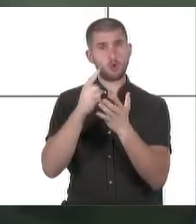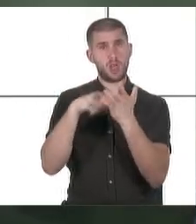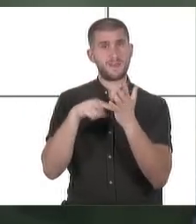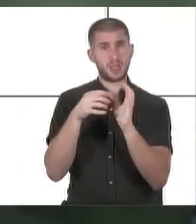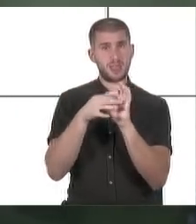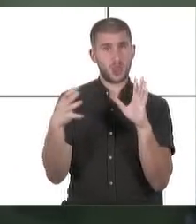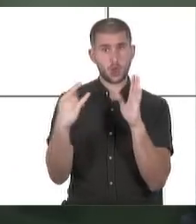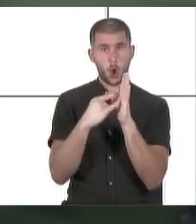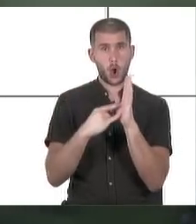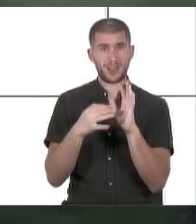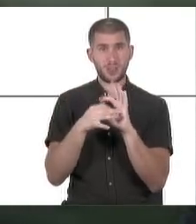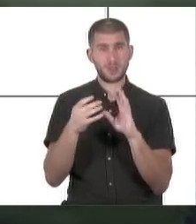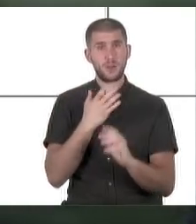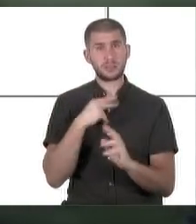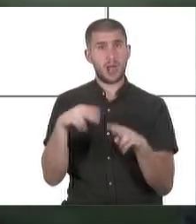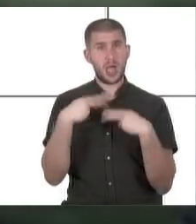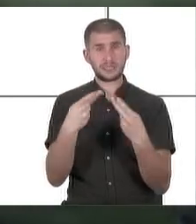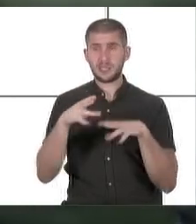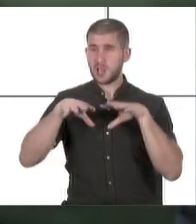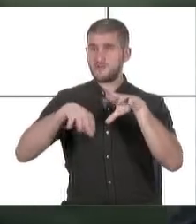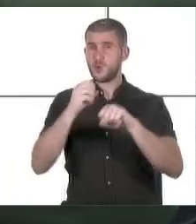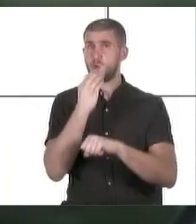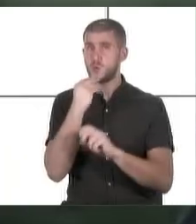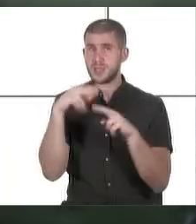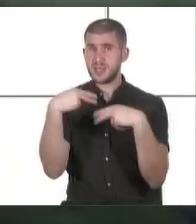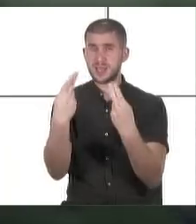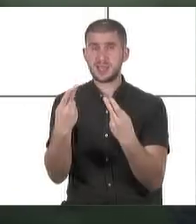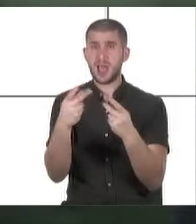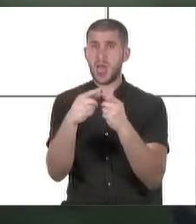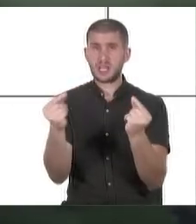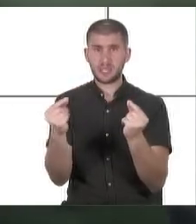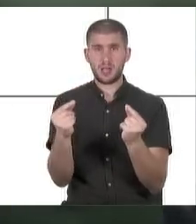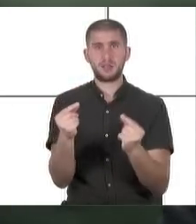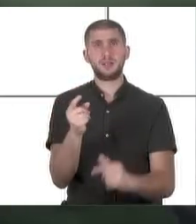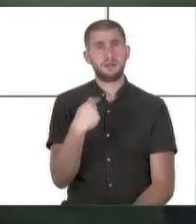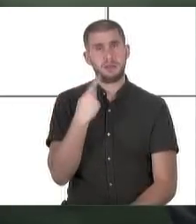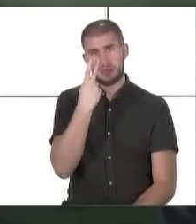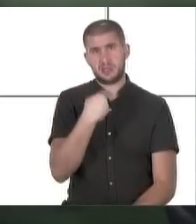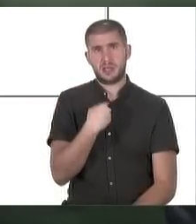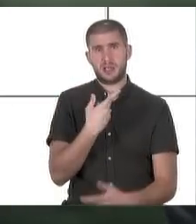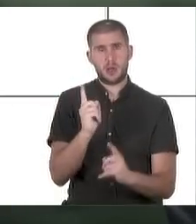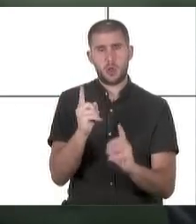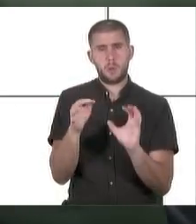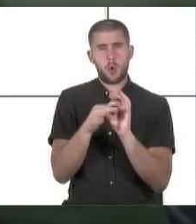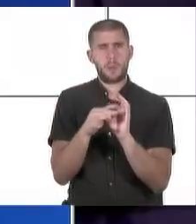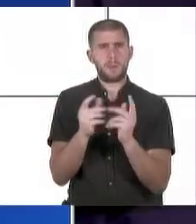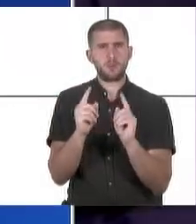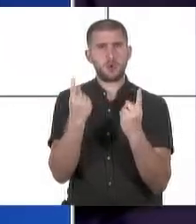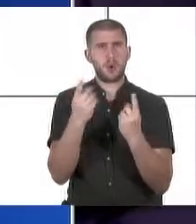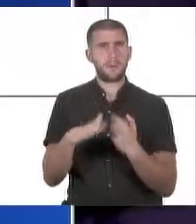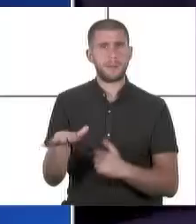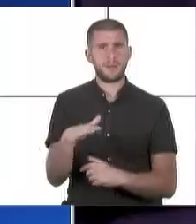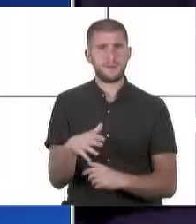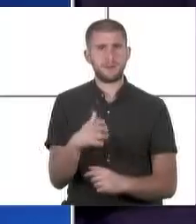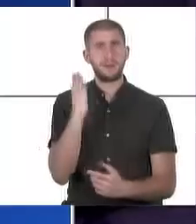חוק ההתנתקות, ולרצות להחזיר את ההתיישבות היהודית לרצועת עזה, נראית בעיניי חוסר חיבור למתרחש במרחב. פסק